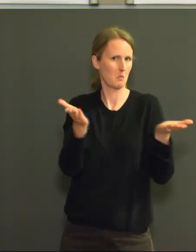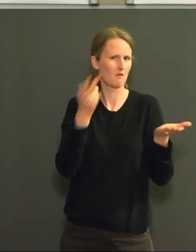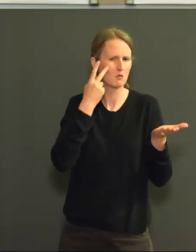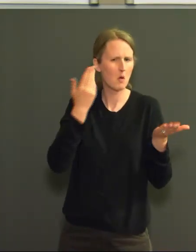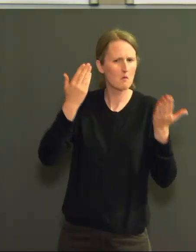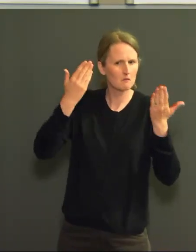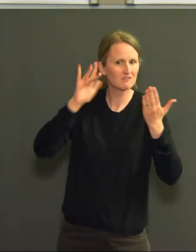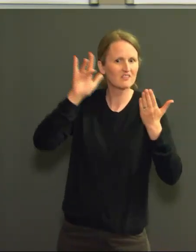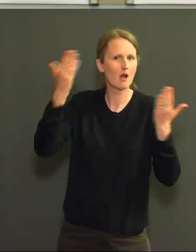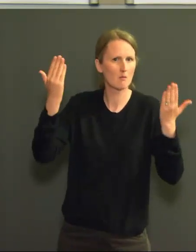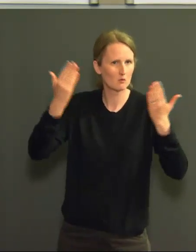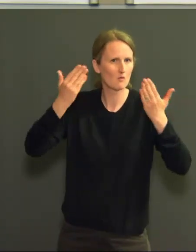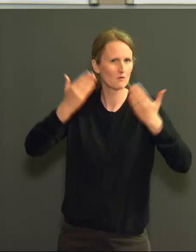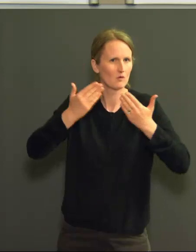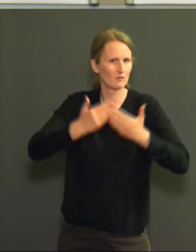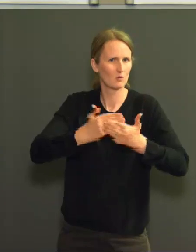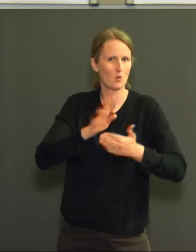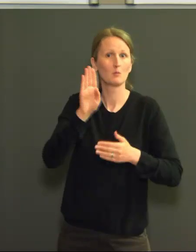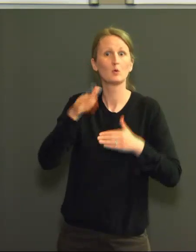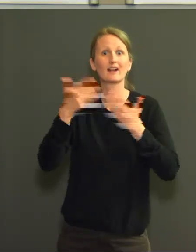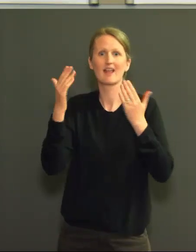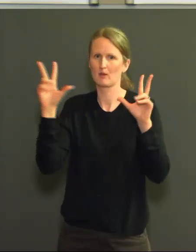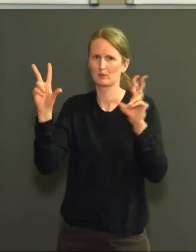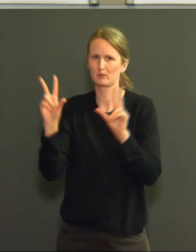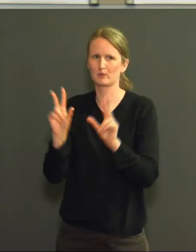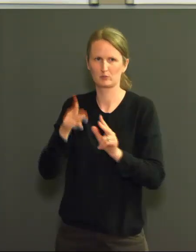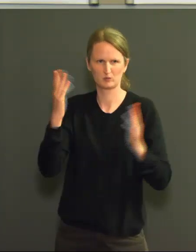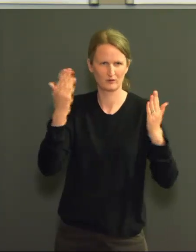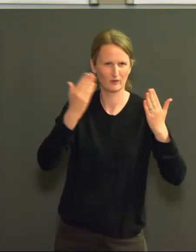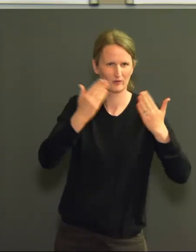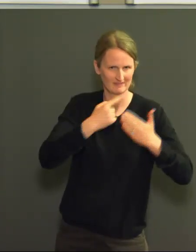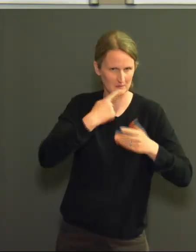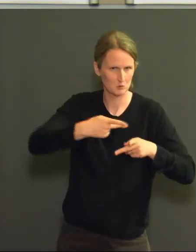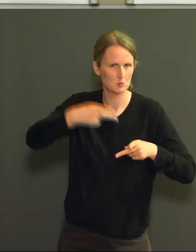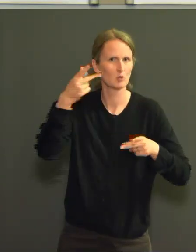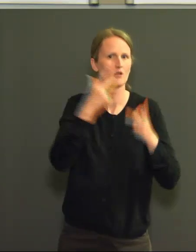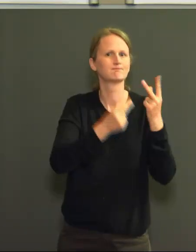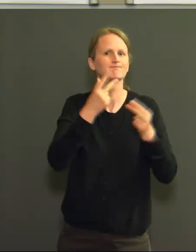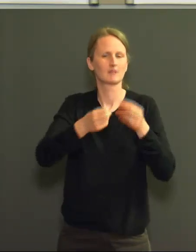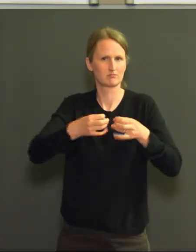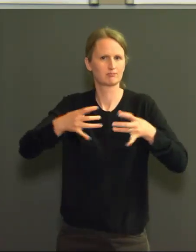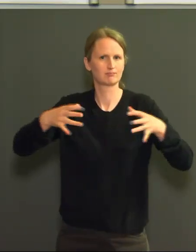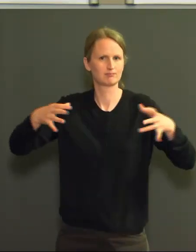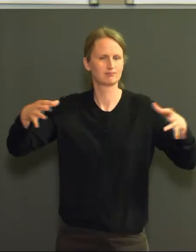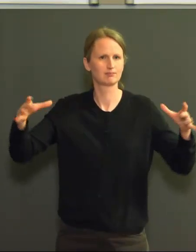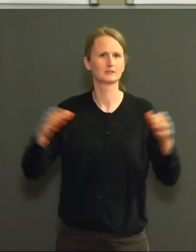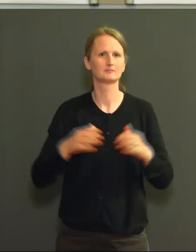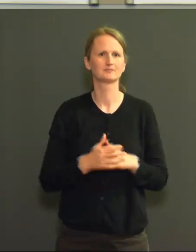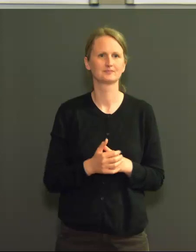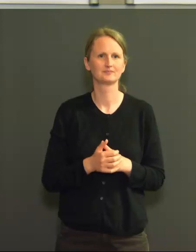peu moins de place aux zones claires de faible couverture vaccinale.